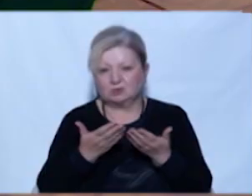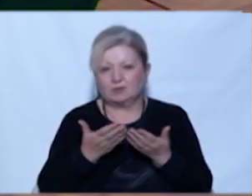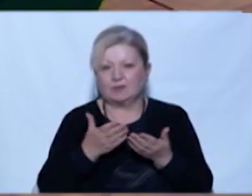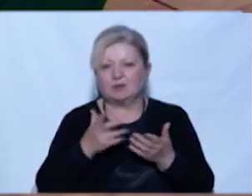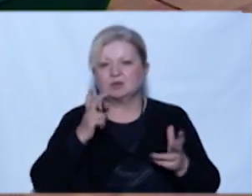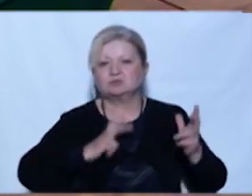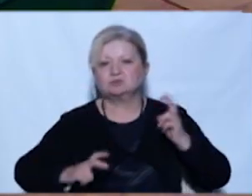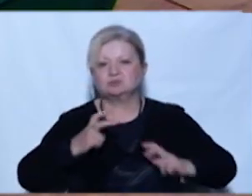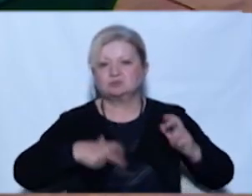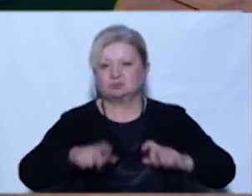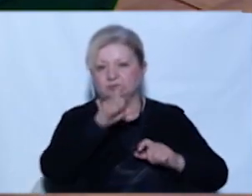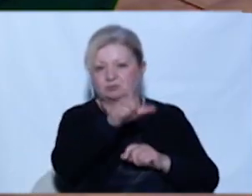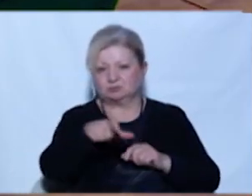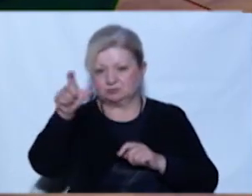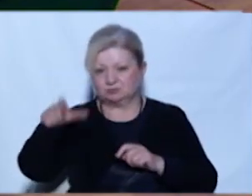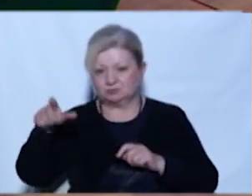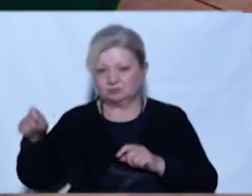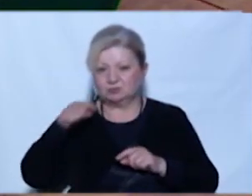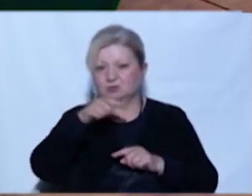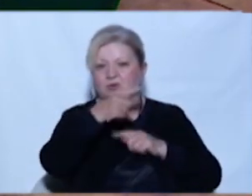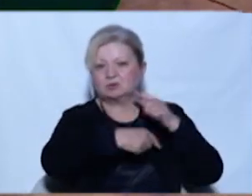სტუდენტთა იმთაობას